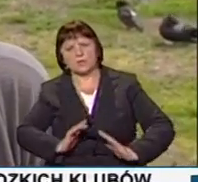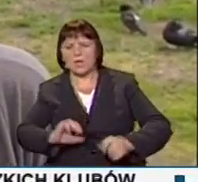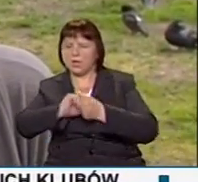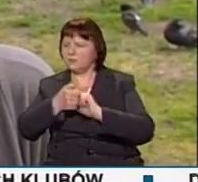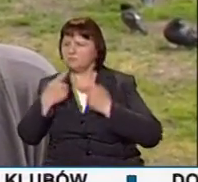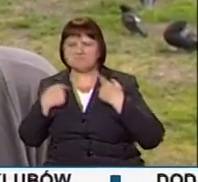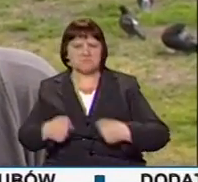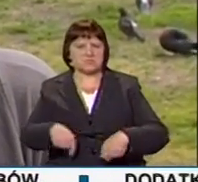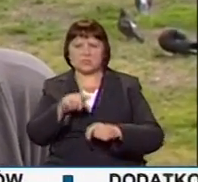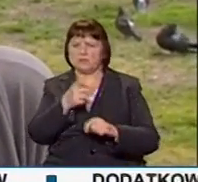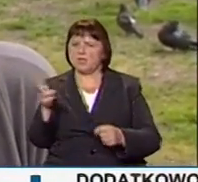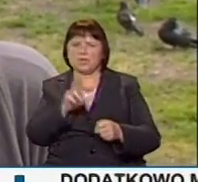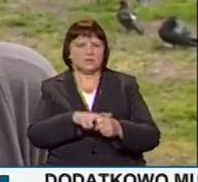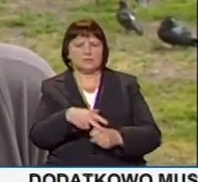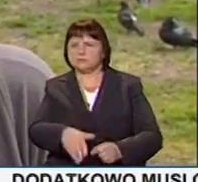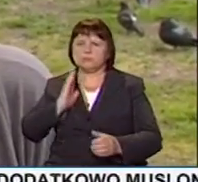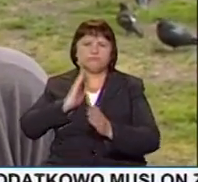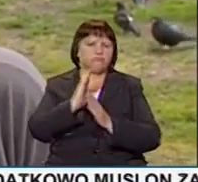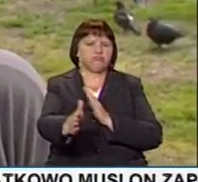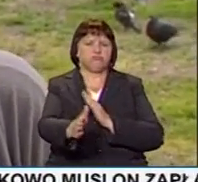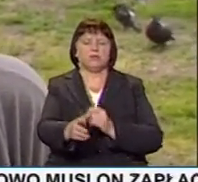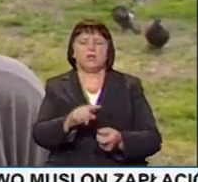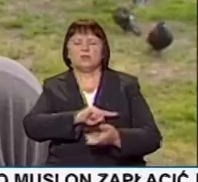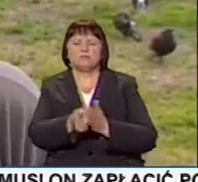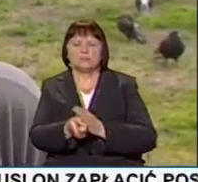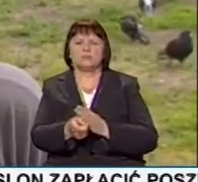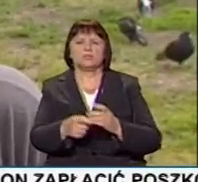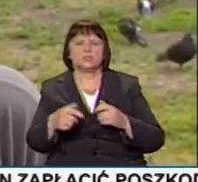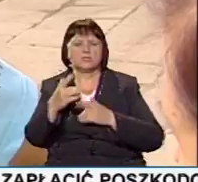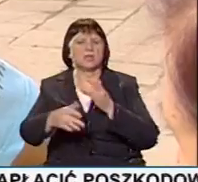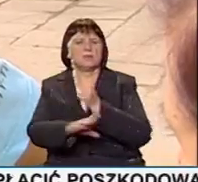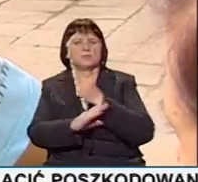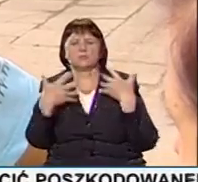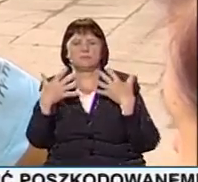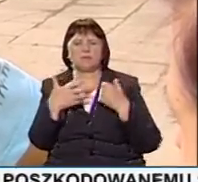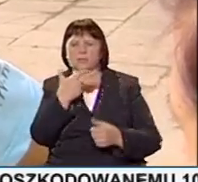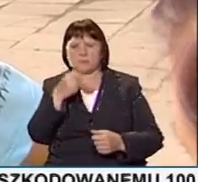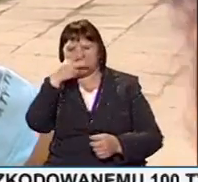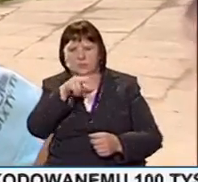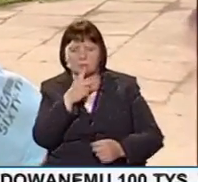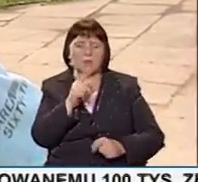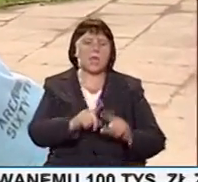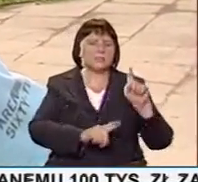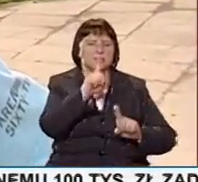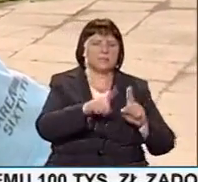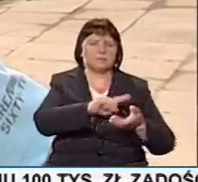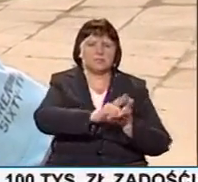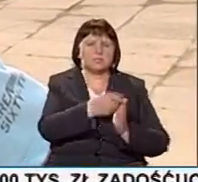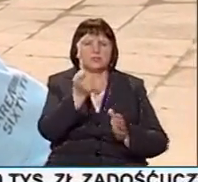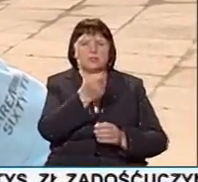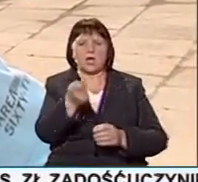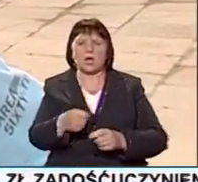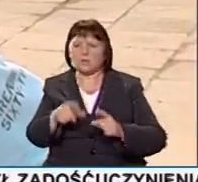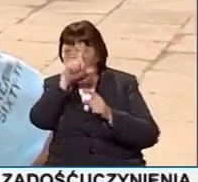które rzeczywiście na pełnym pędzie przejeżdżają przez cały park i trzeba na nich uważać. Rzeczywiście, czasami za szybko jeżdżą, ale też ludzie